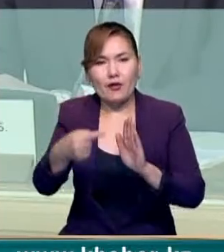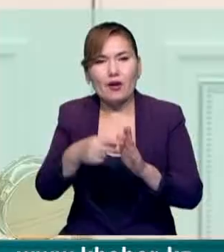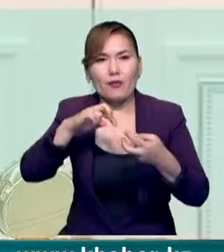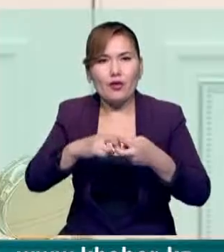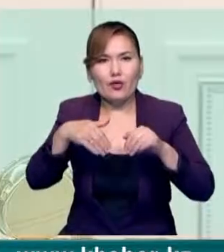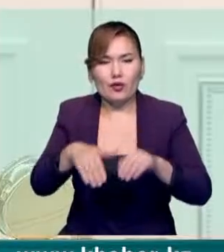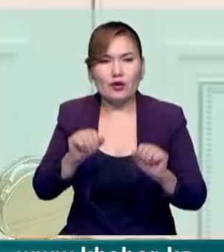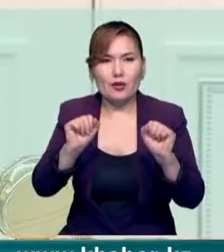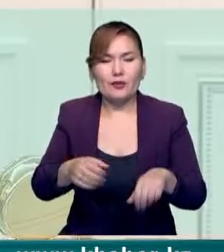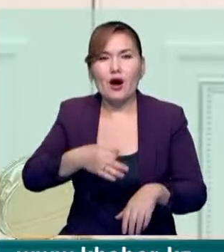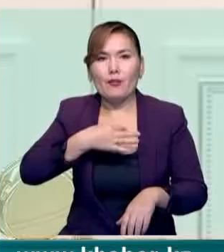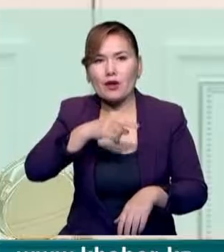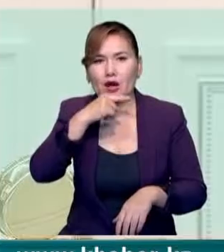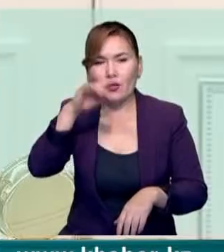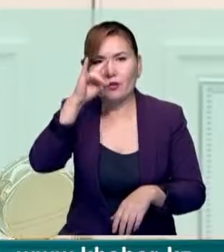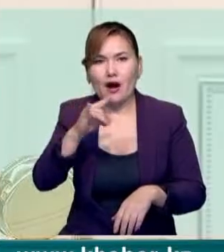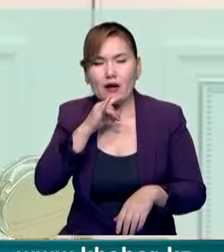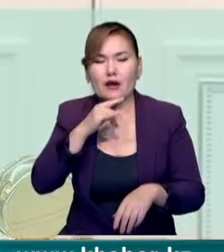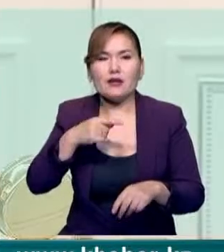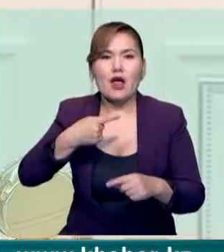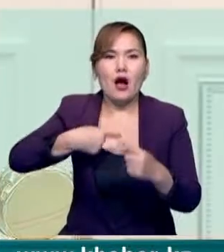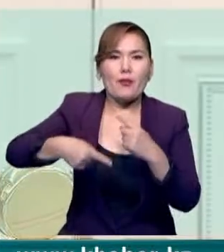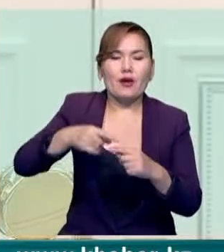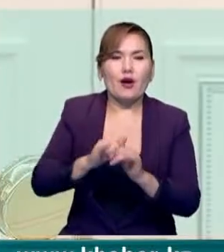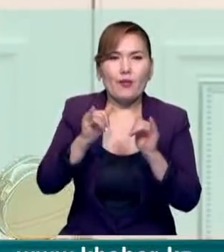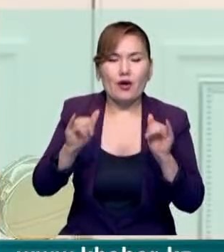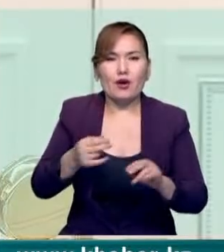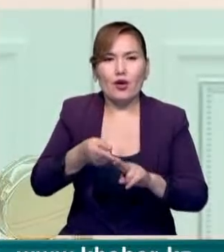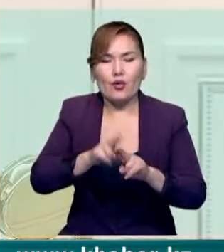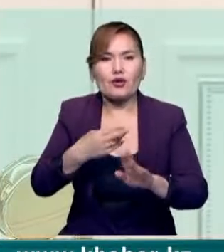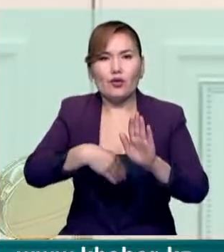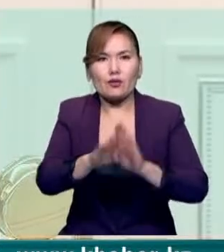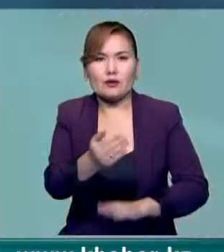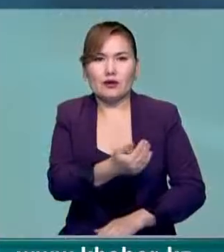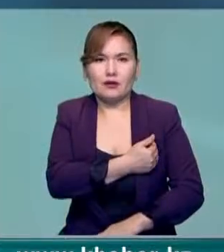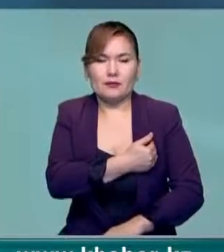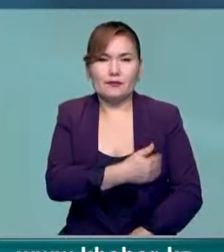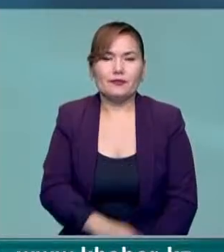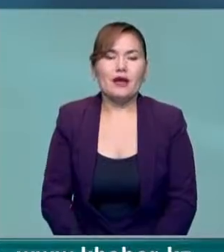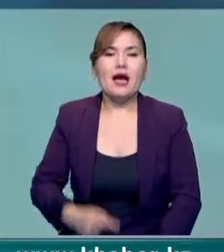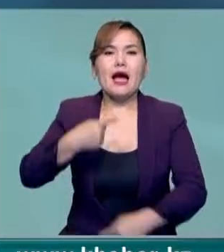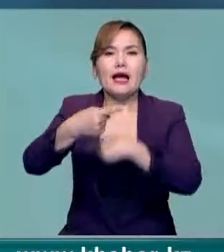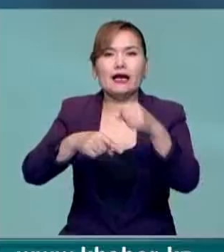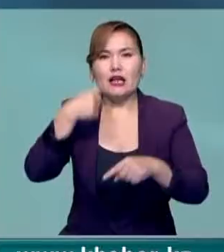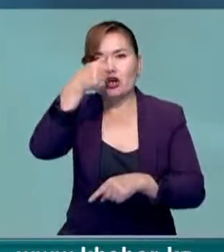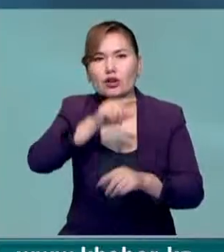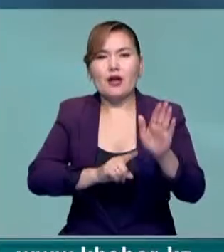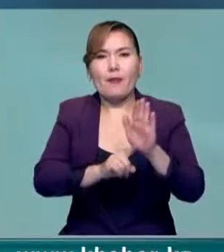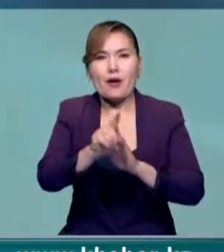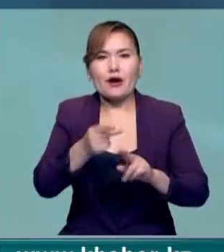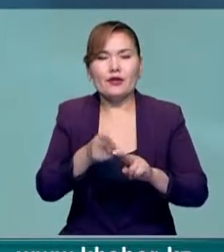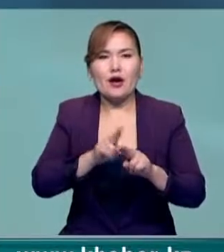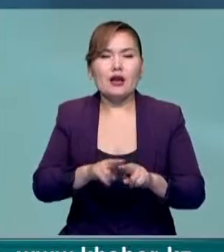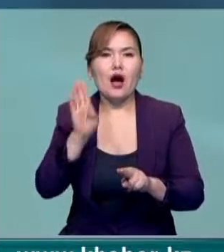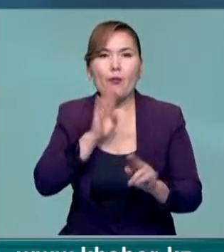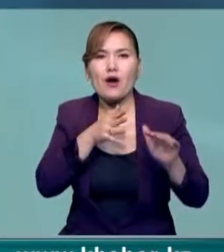Қазақстан мен Беларусьтің арасындағы тауар айналым көрсеткішін миллиардтық межеге жеткізуге жақынбыз. Келер жылдан бастап, Құрық теңіз